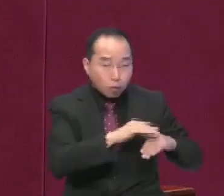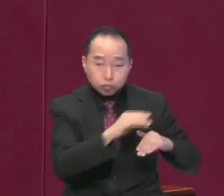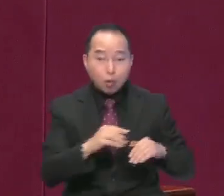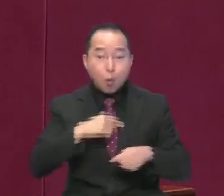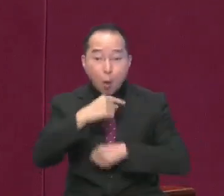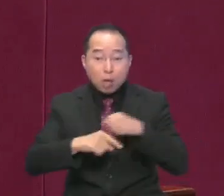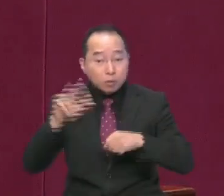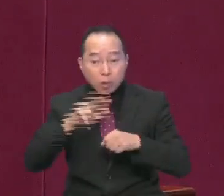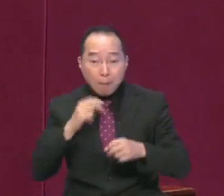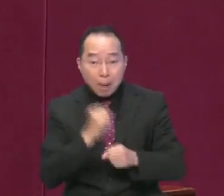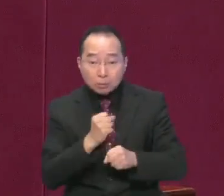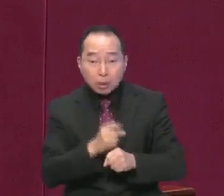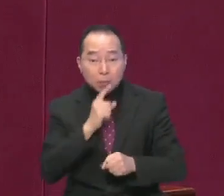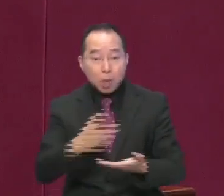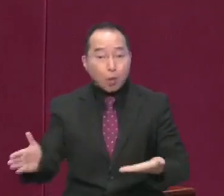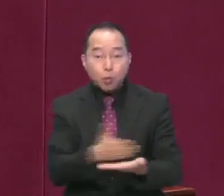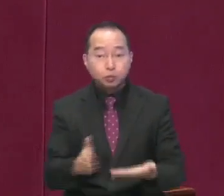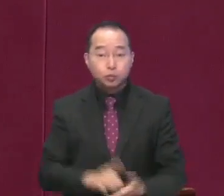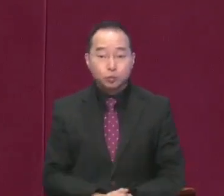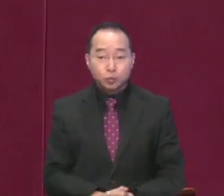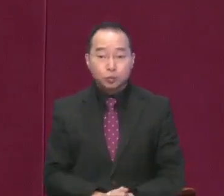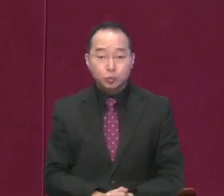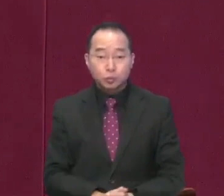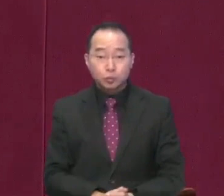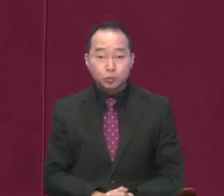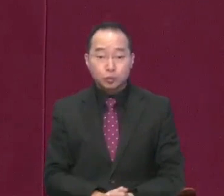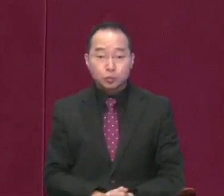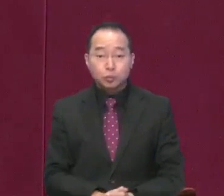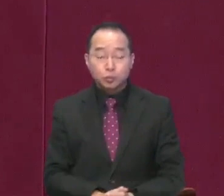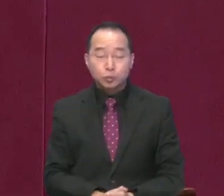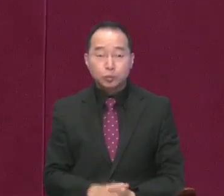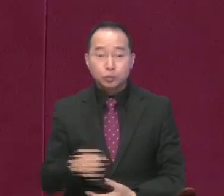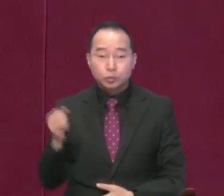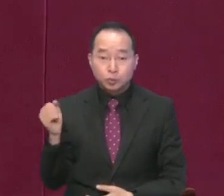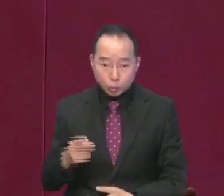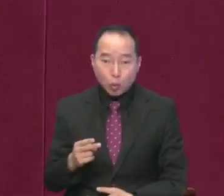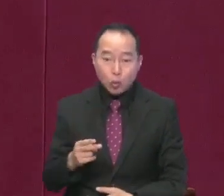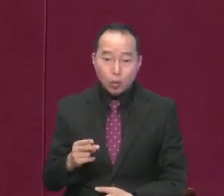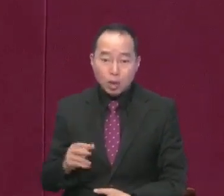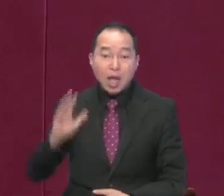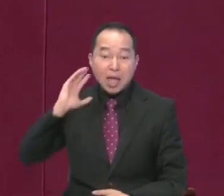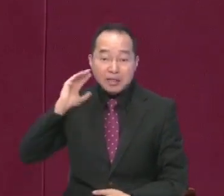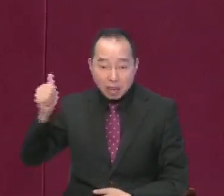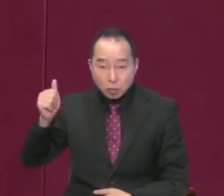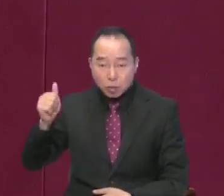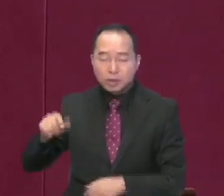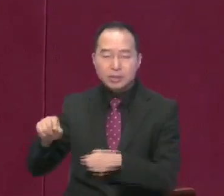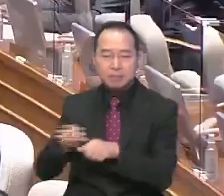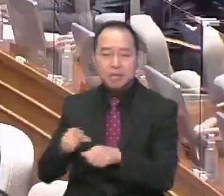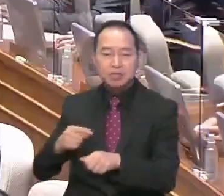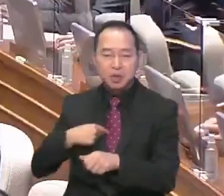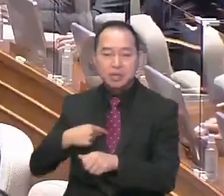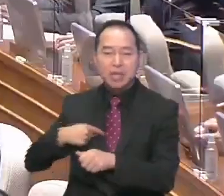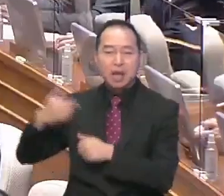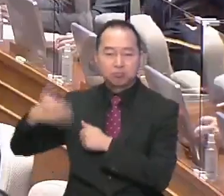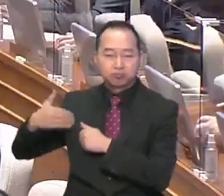그 무렵 주례회동에서 대통령님은 저에게 특별히 지시하셨습니다.